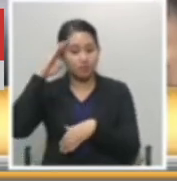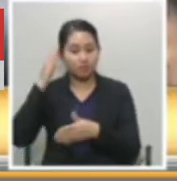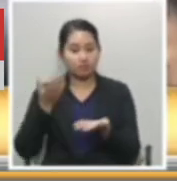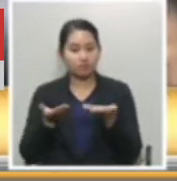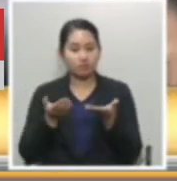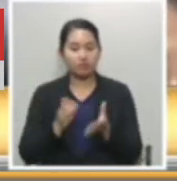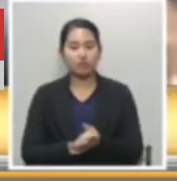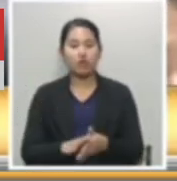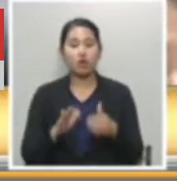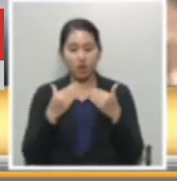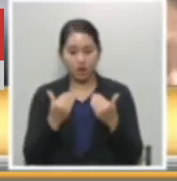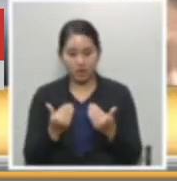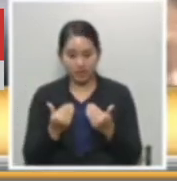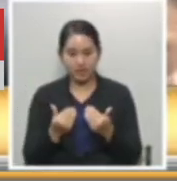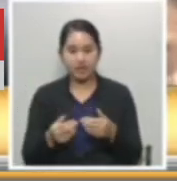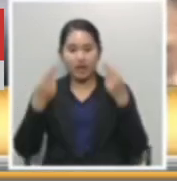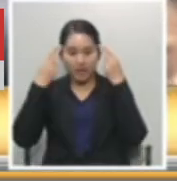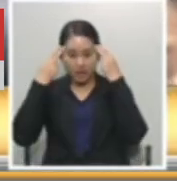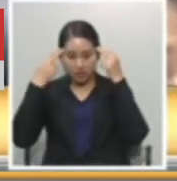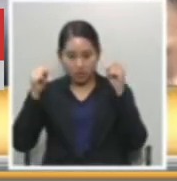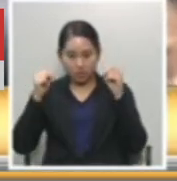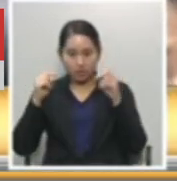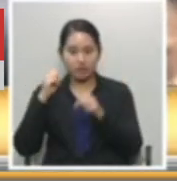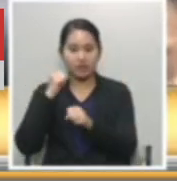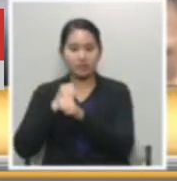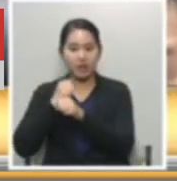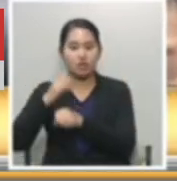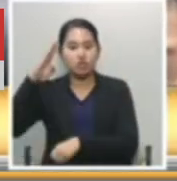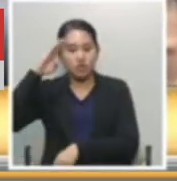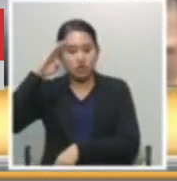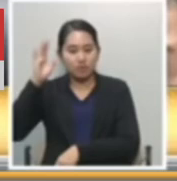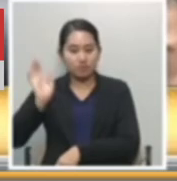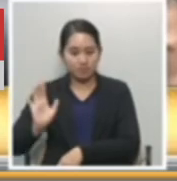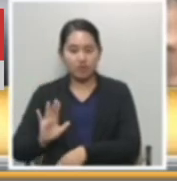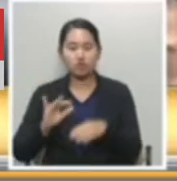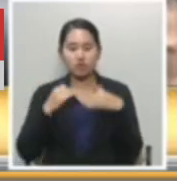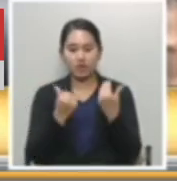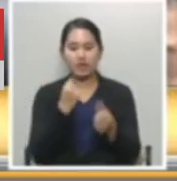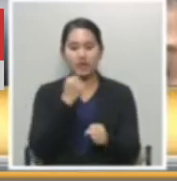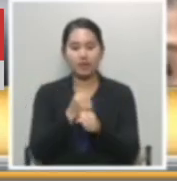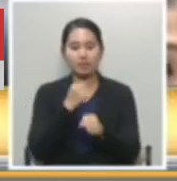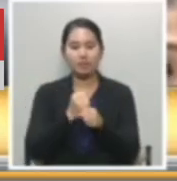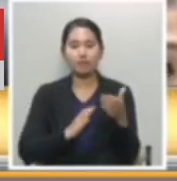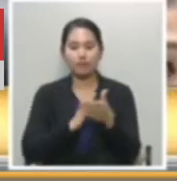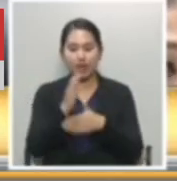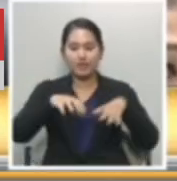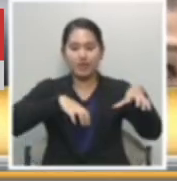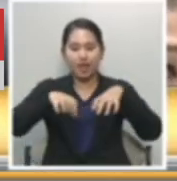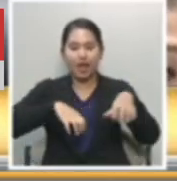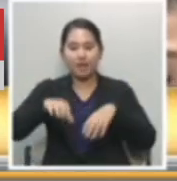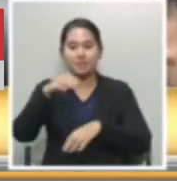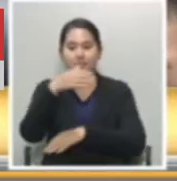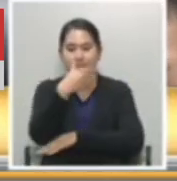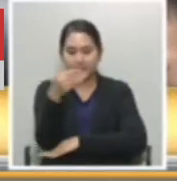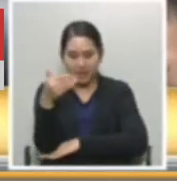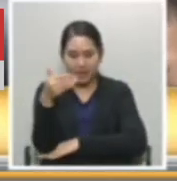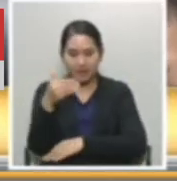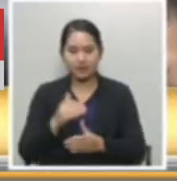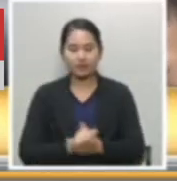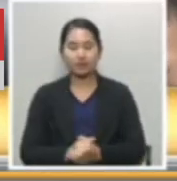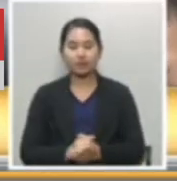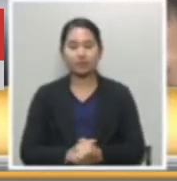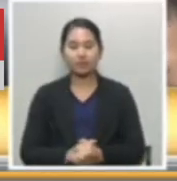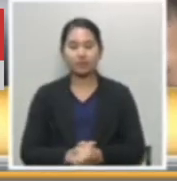ยู่ในกองทัพท่านออกมาทำหน้าที่เป็นฝ่ายบริหารประเทศอีกพวกหนึ่